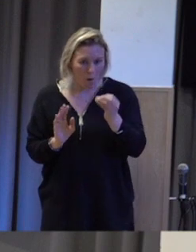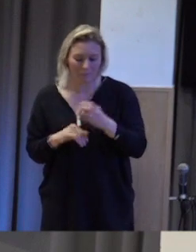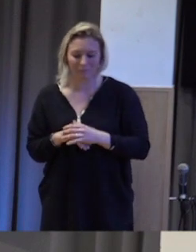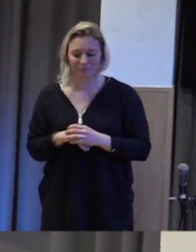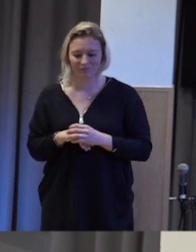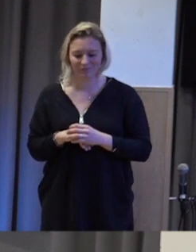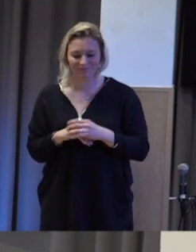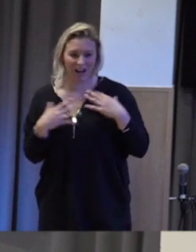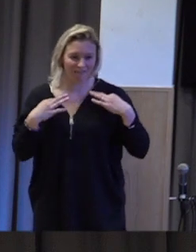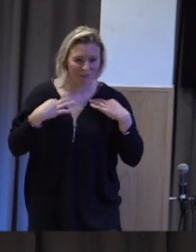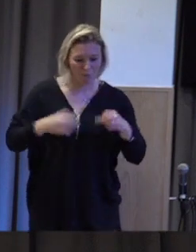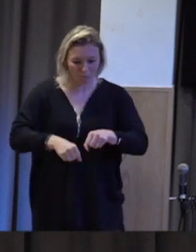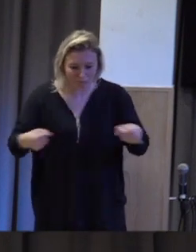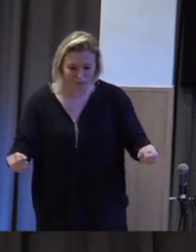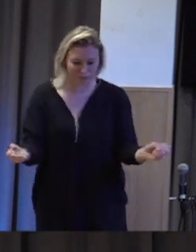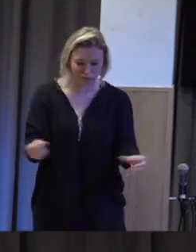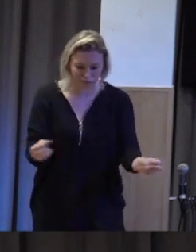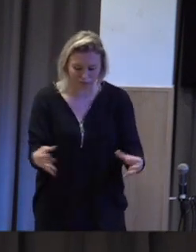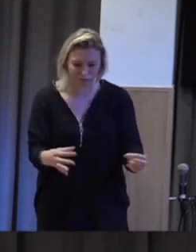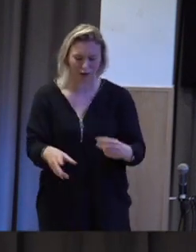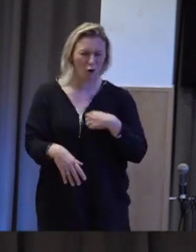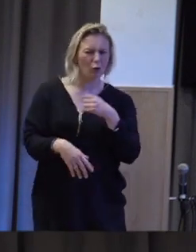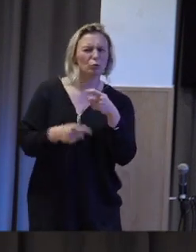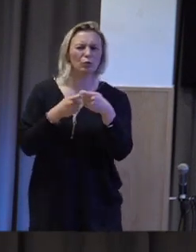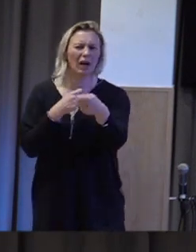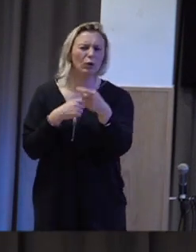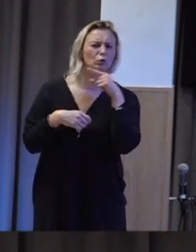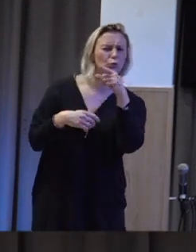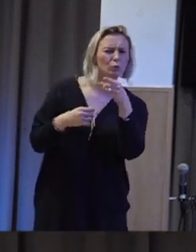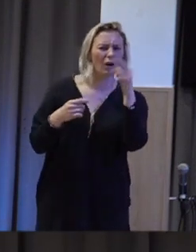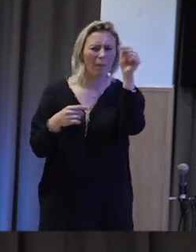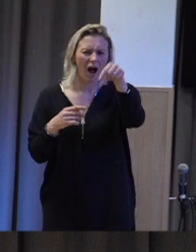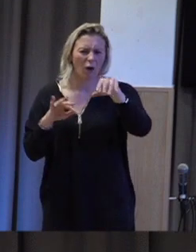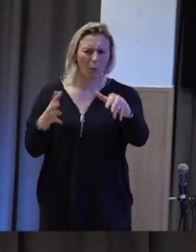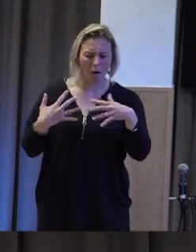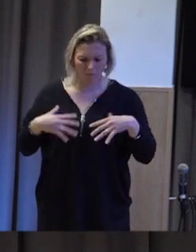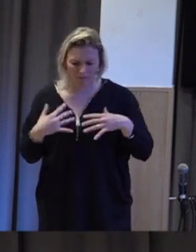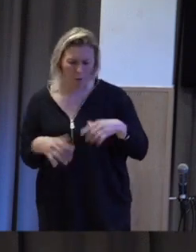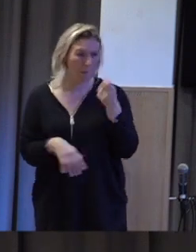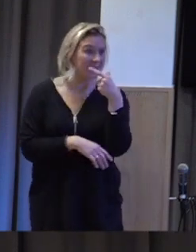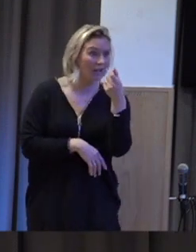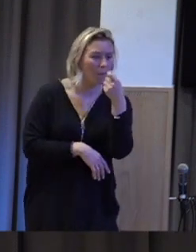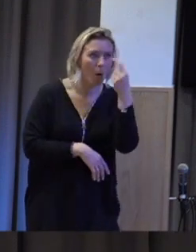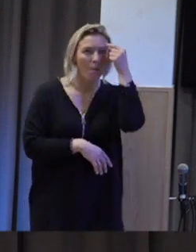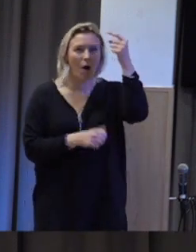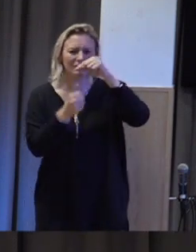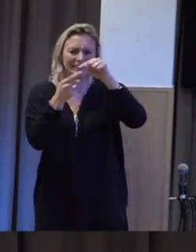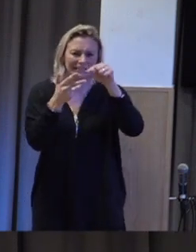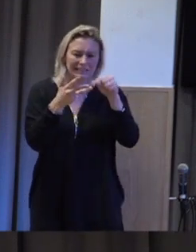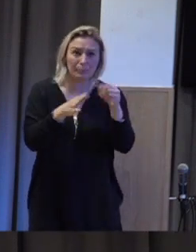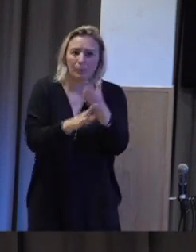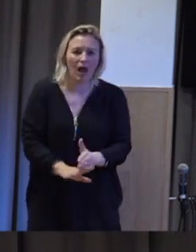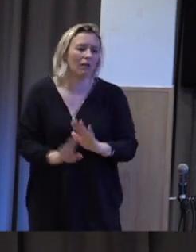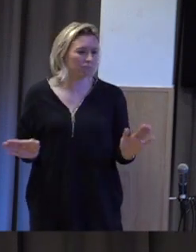On prépare son linge, le nombre de jours qu'on va faire là-bas, qu'est-ce qu'on va prendre, ainsi de suite. Les médicaments, que voilà, on prépare tout, on est